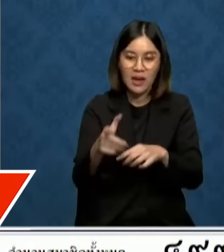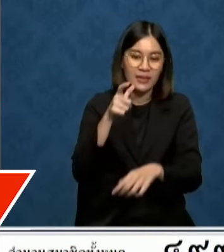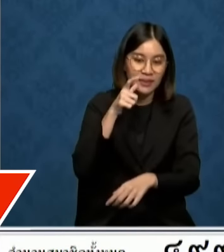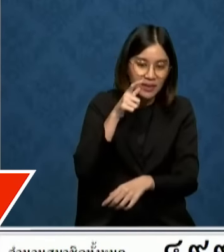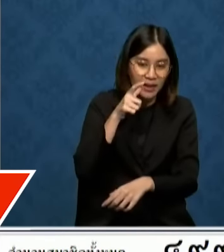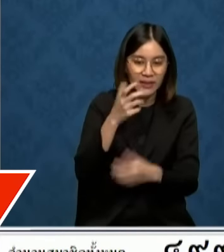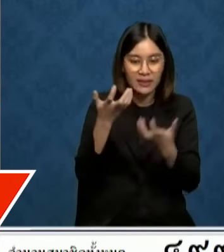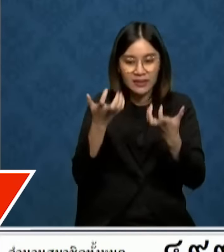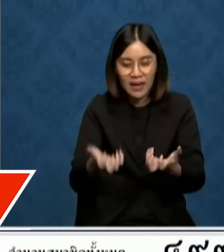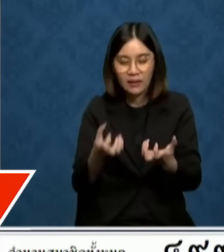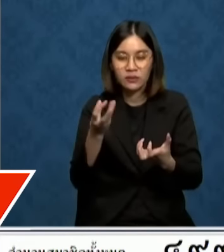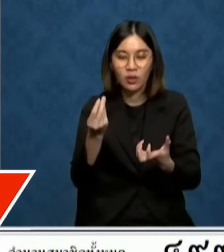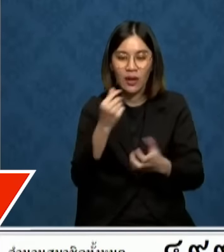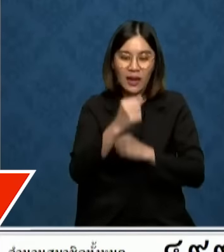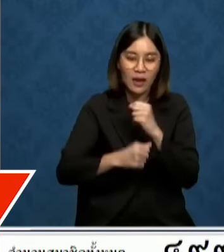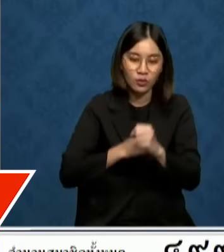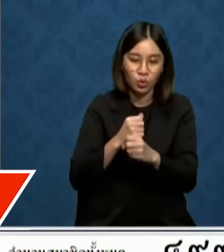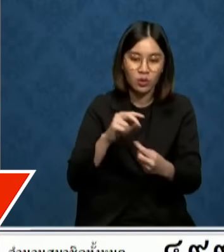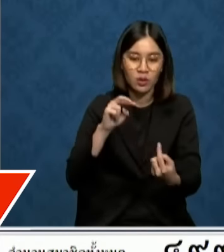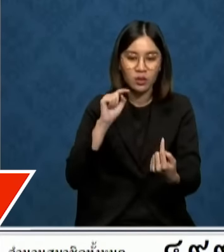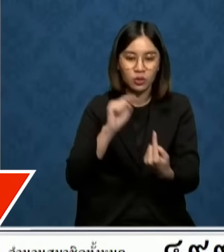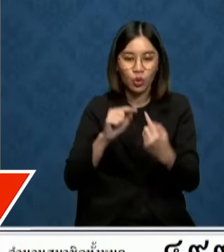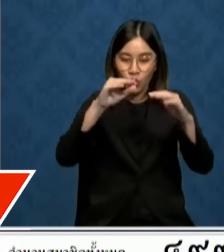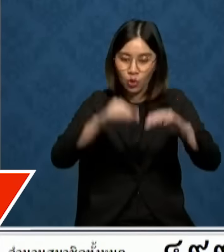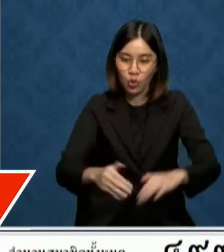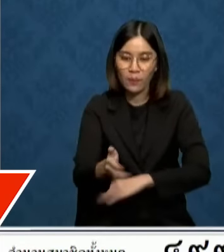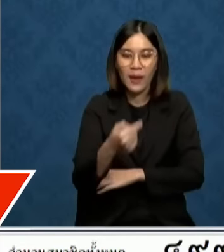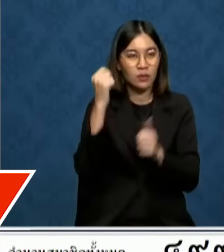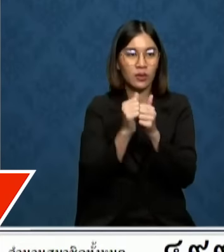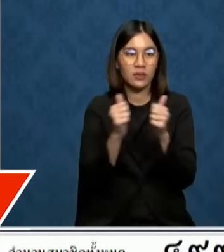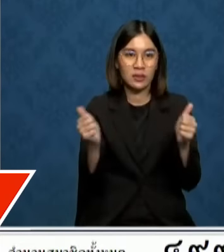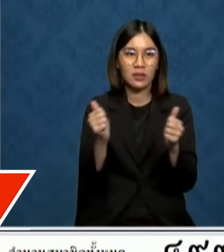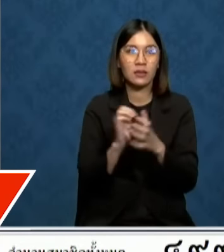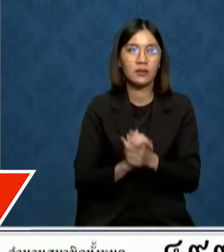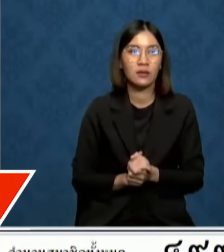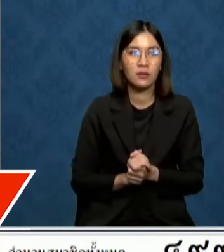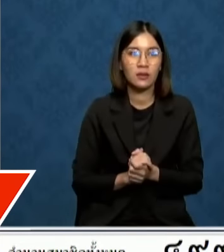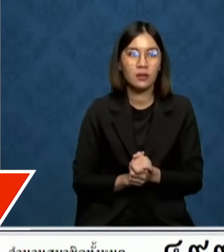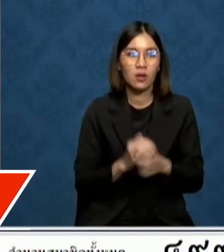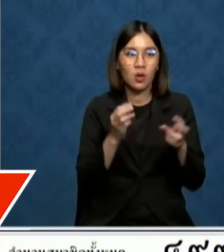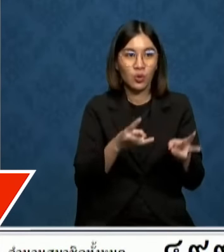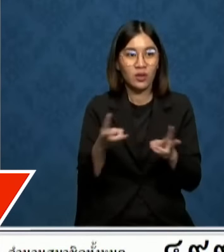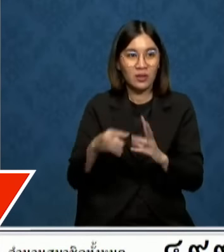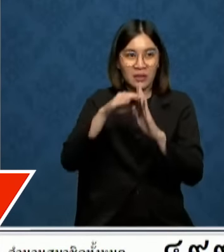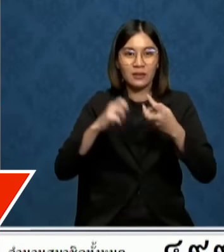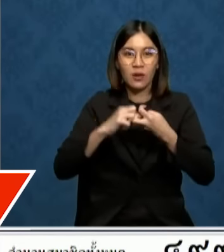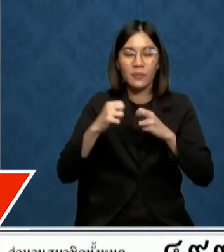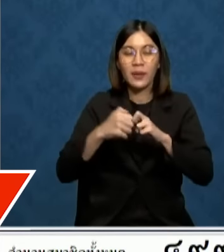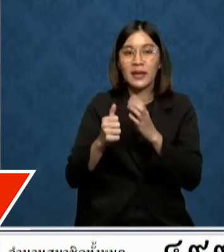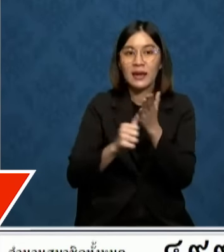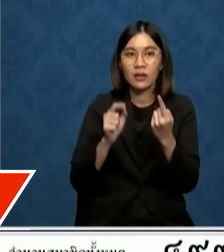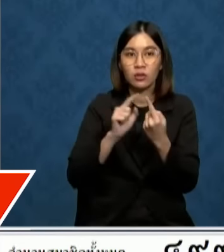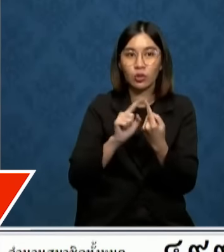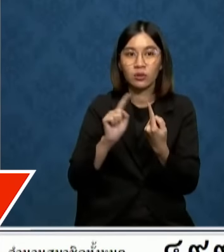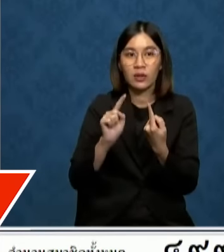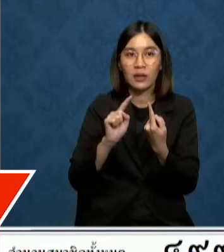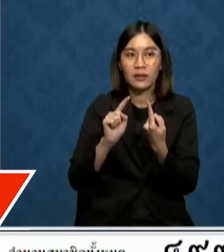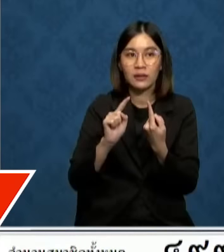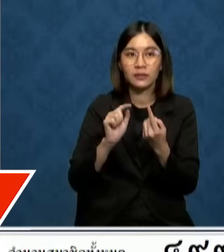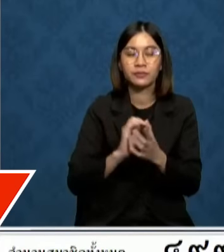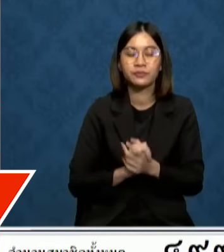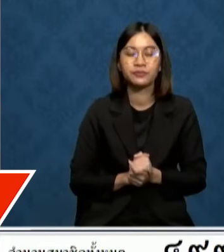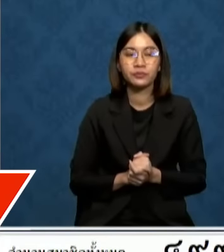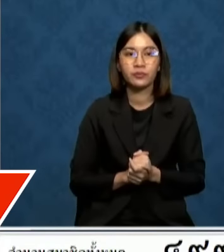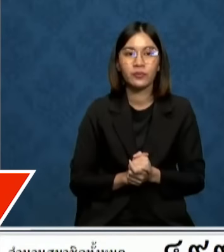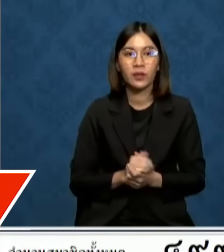หนักและอายุช่วยกำจัดปลาาหมอคังดำได้ก็จะดีค่ะเมื่อพูดถึงแนวทางในการแก้ปัญหาในสภาของดิฉันนะ